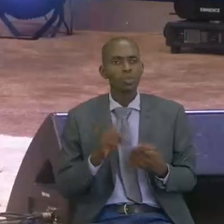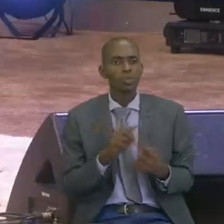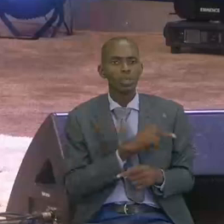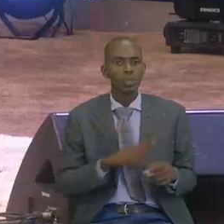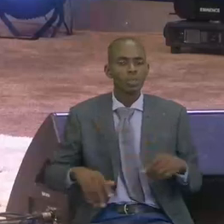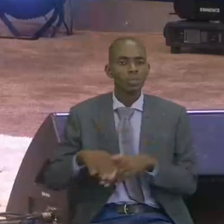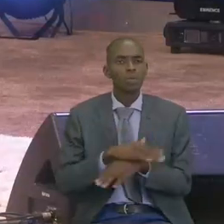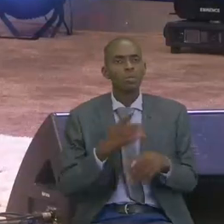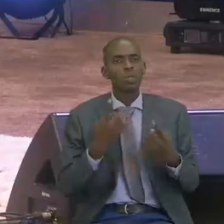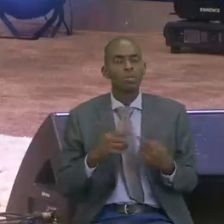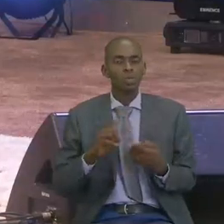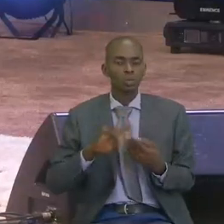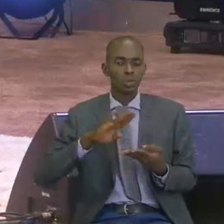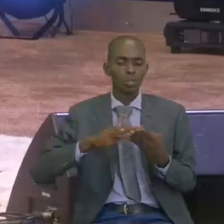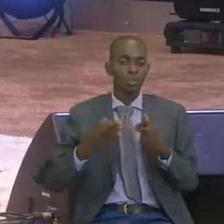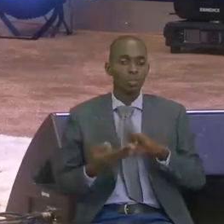tu viennes à la bergerie.